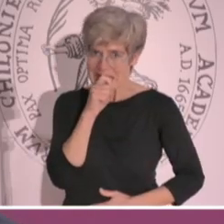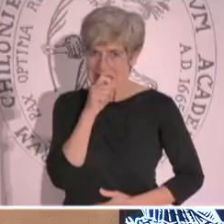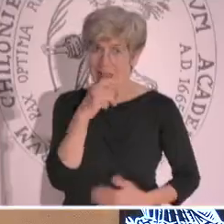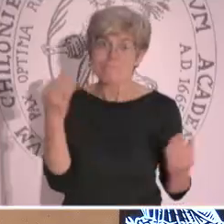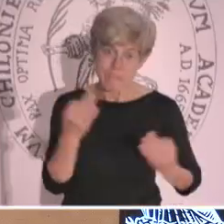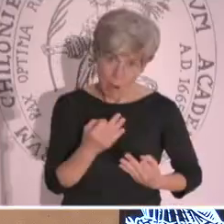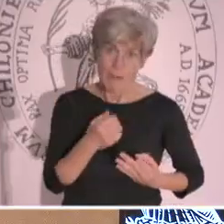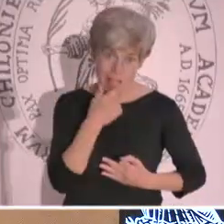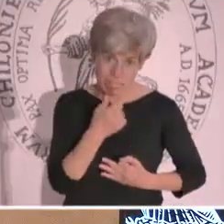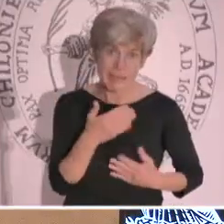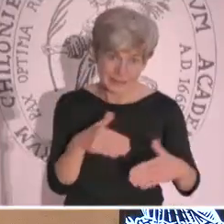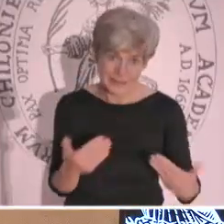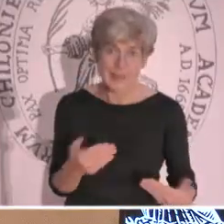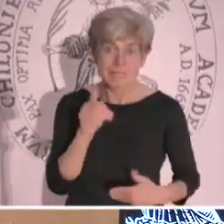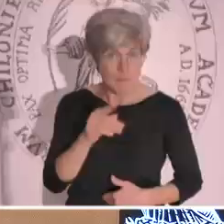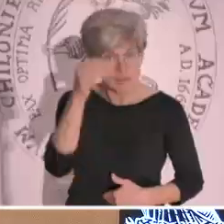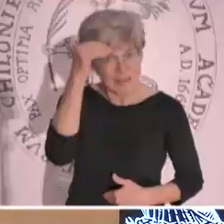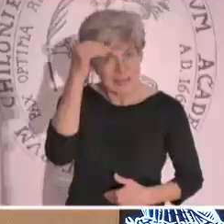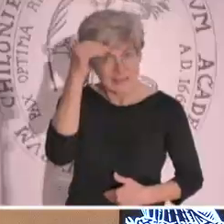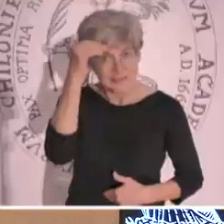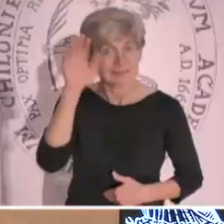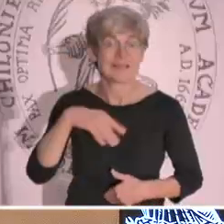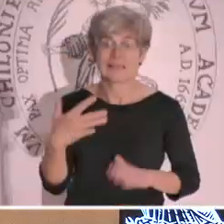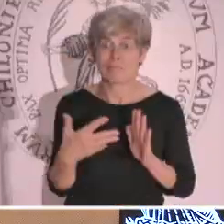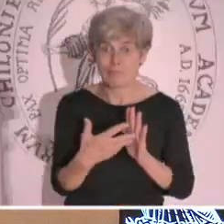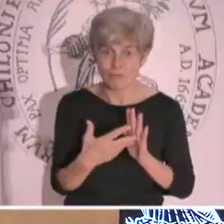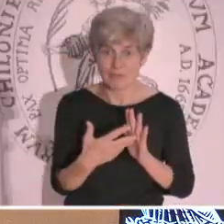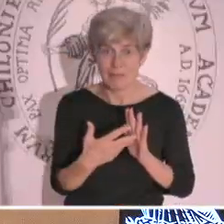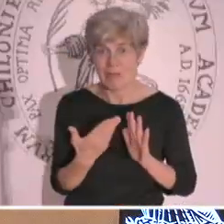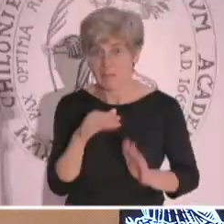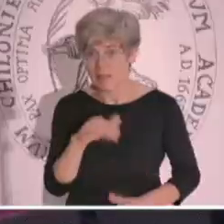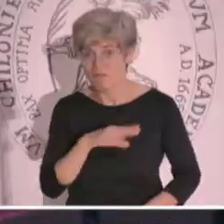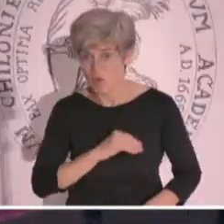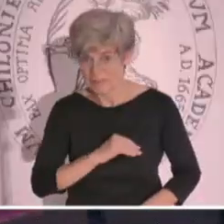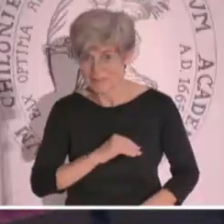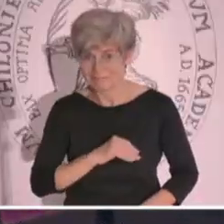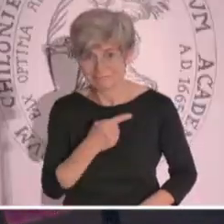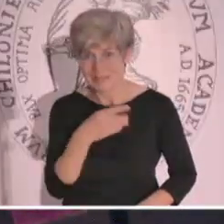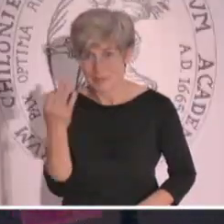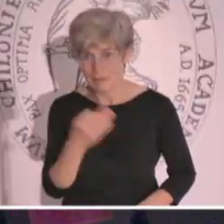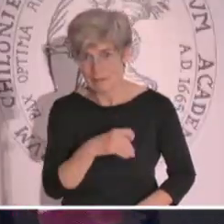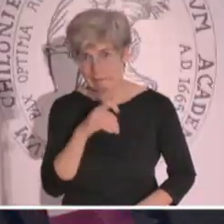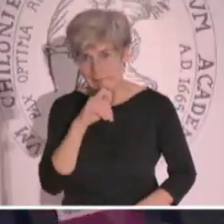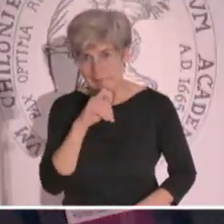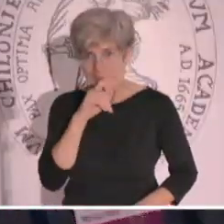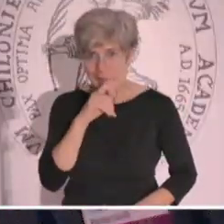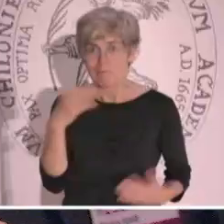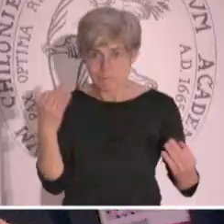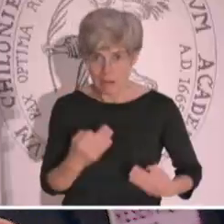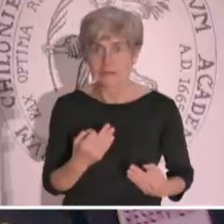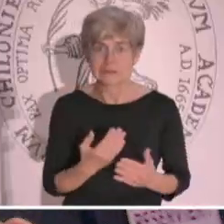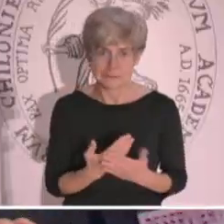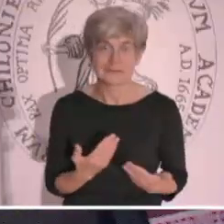man hat auch Prüfungen vor sich, das ist Frustration mitunter, also Durchhaltevermögen. Letztendlich ist es aber eine ganz spannende